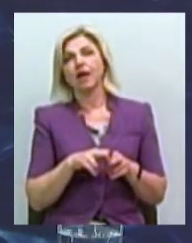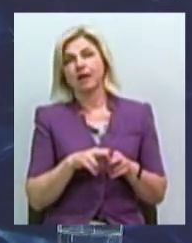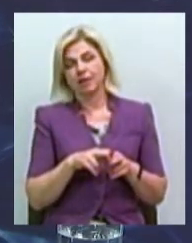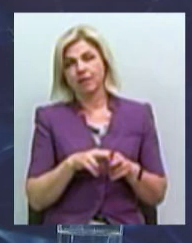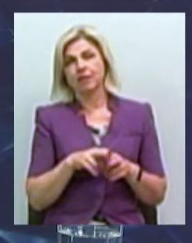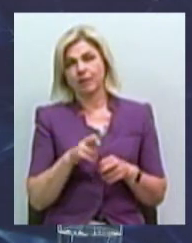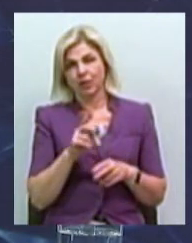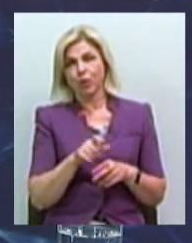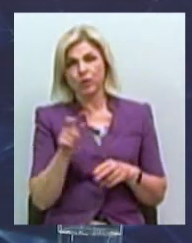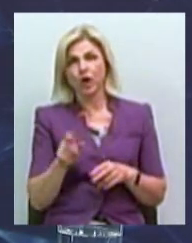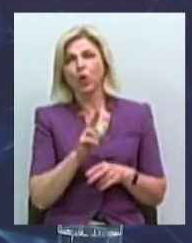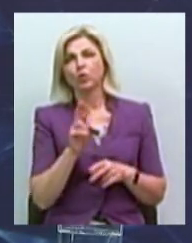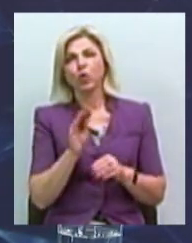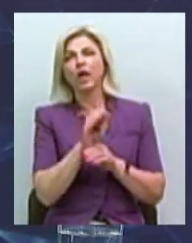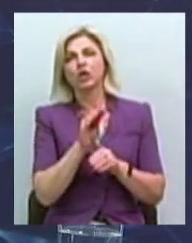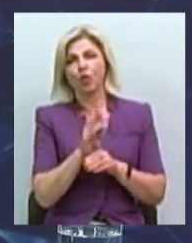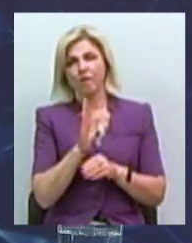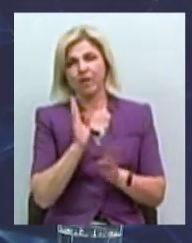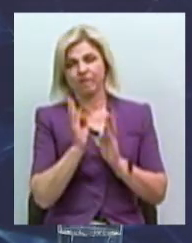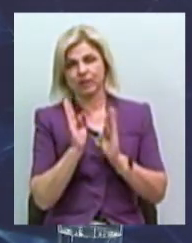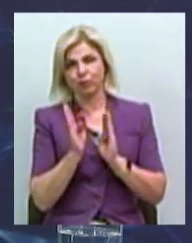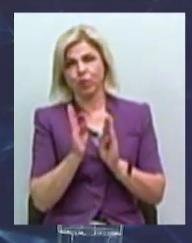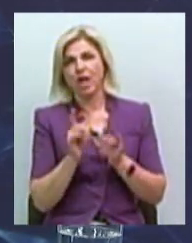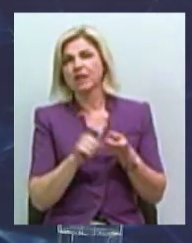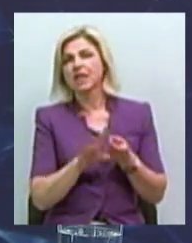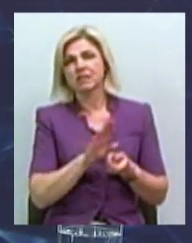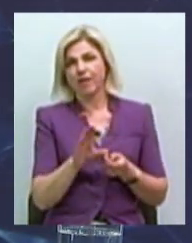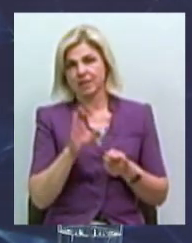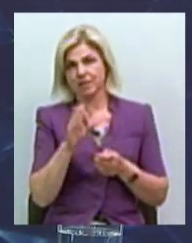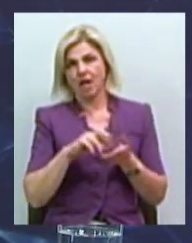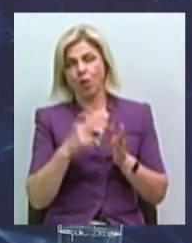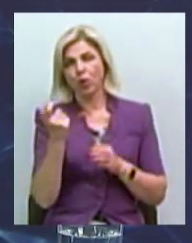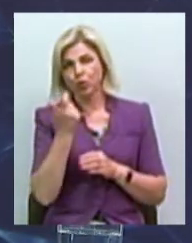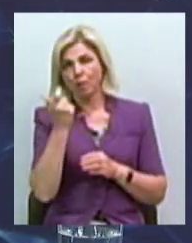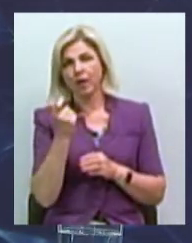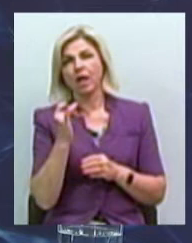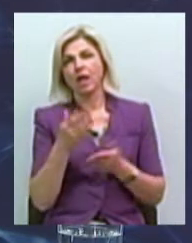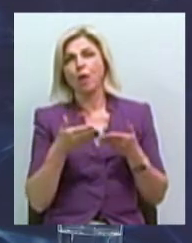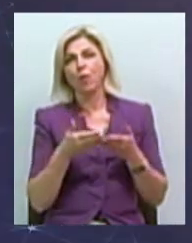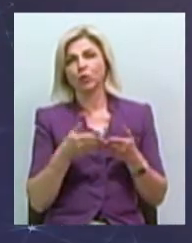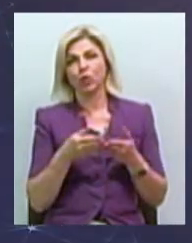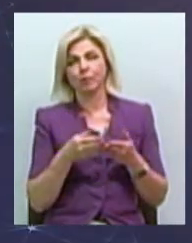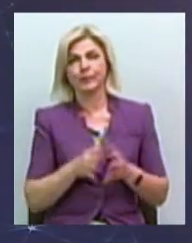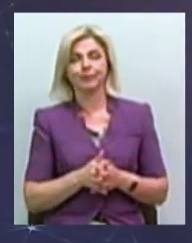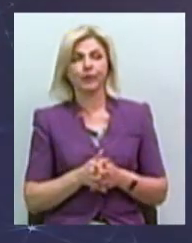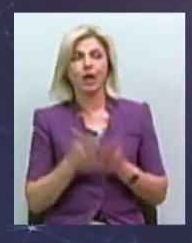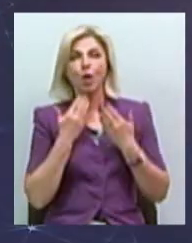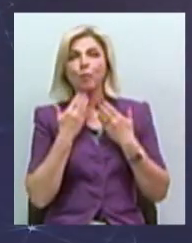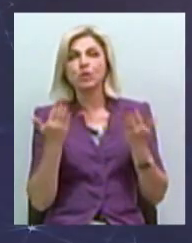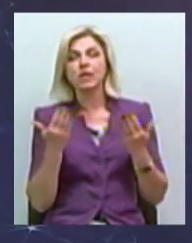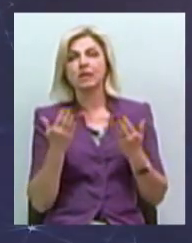мають ніякого відношення ні до економіки, ні до портової діяльності галузі, в тому числі. Останнє запитання, одна